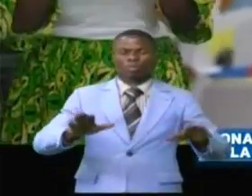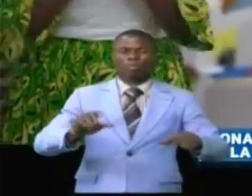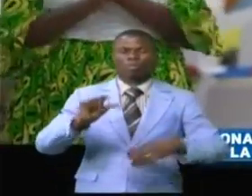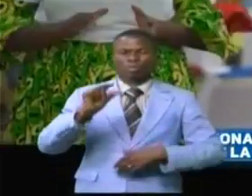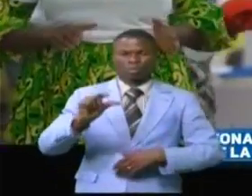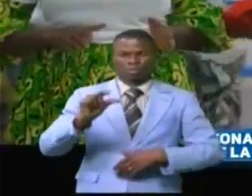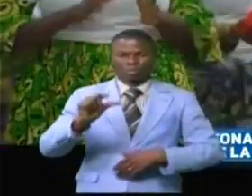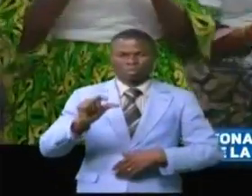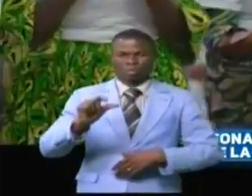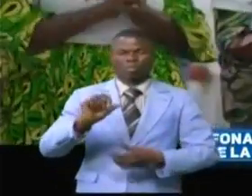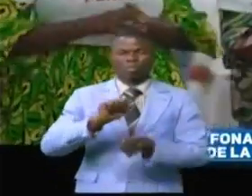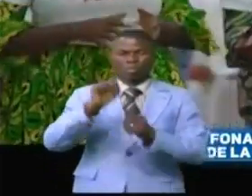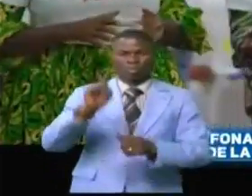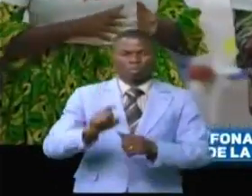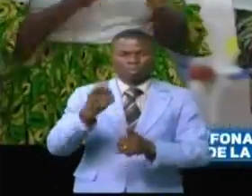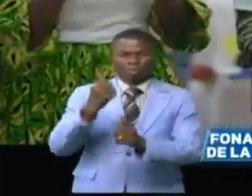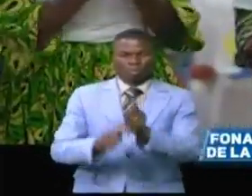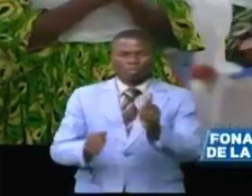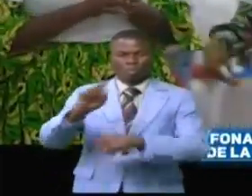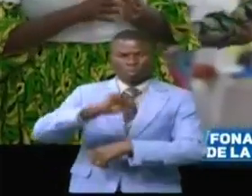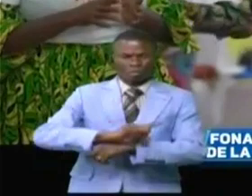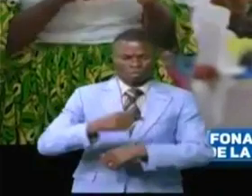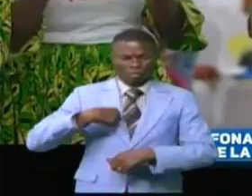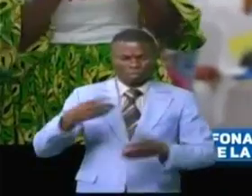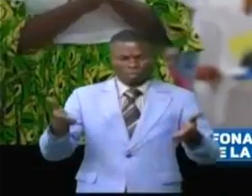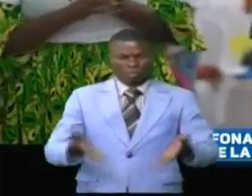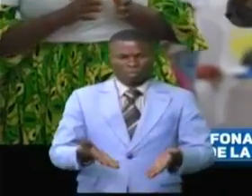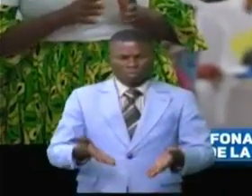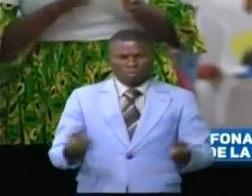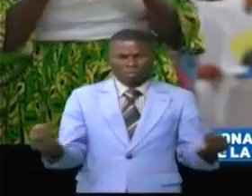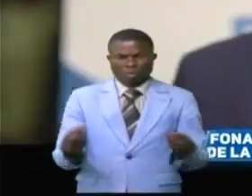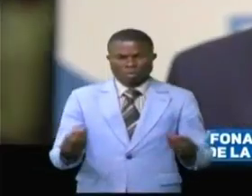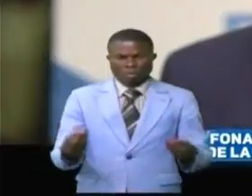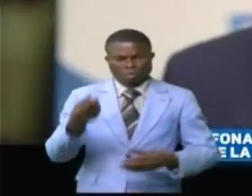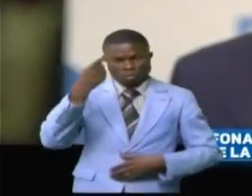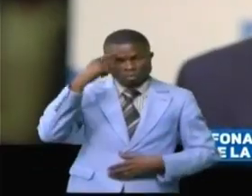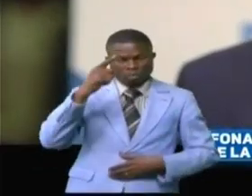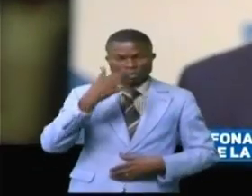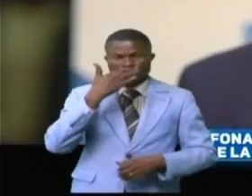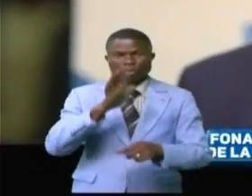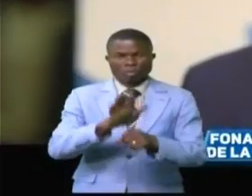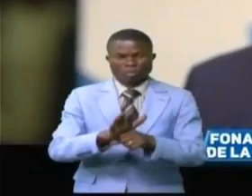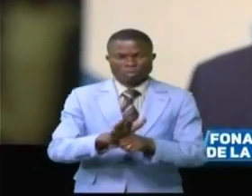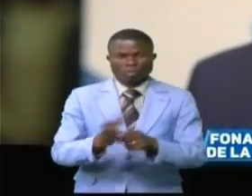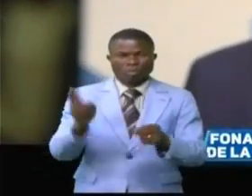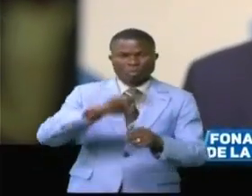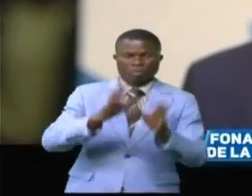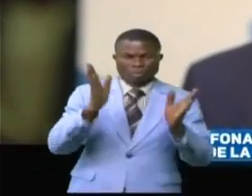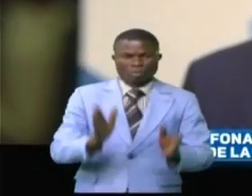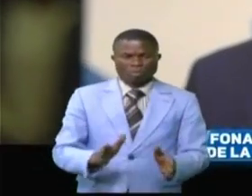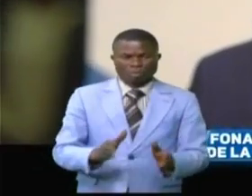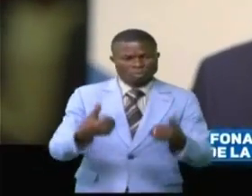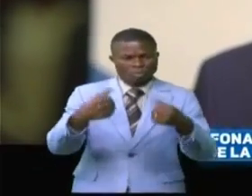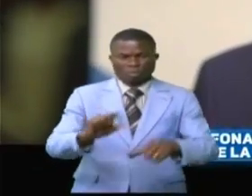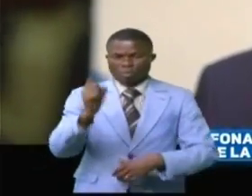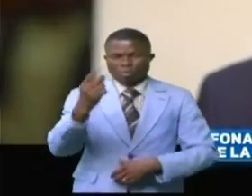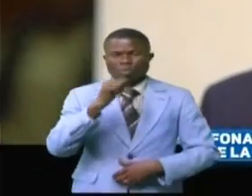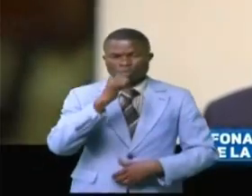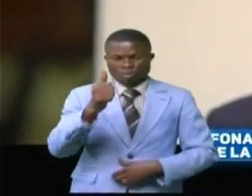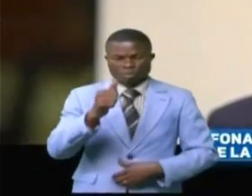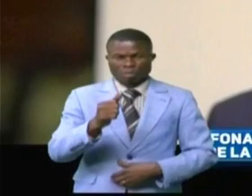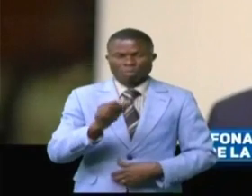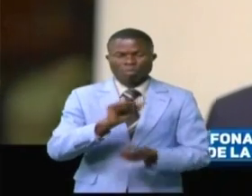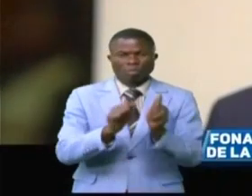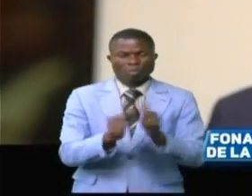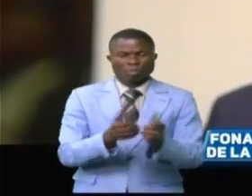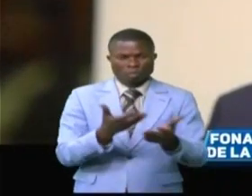à leurs besoins prioritaires. Si nous sommes là, c'est justement pour rassurer les victimes qu'elles ne seront plus jamais seules. En réalité, cette